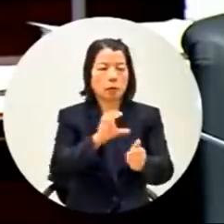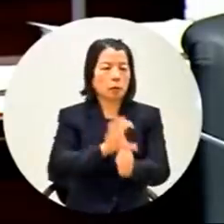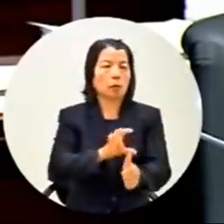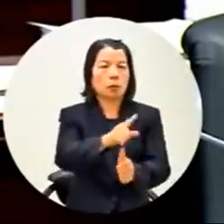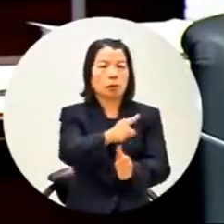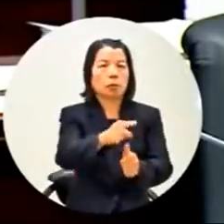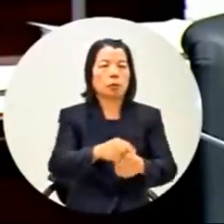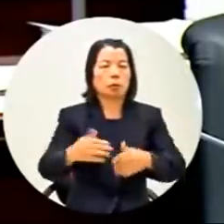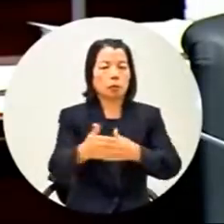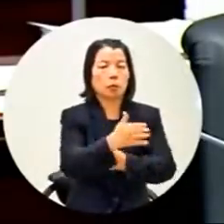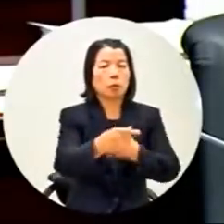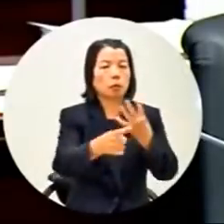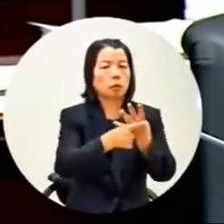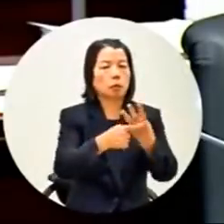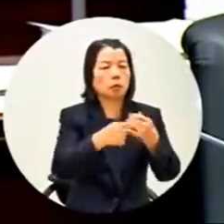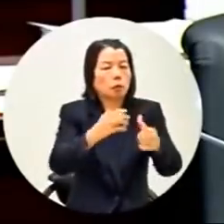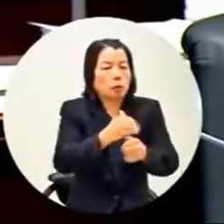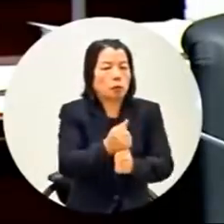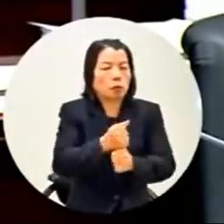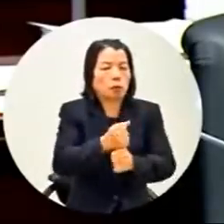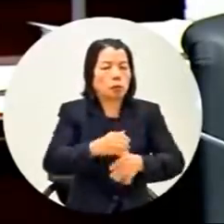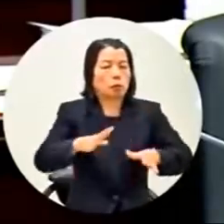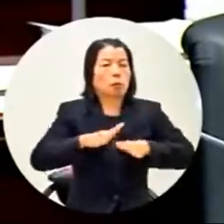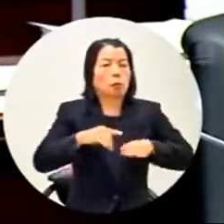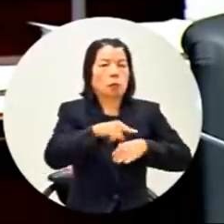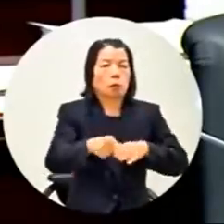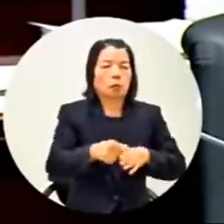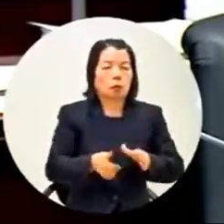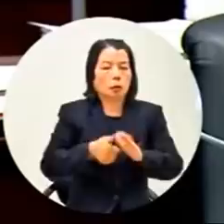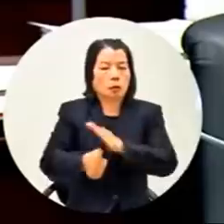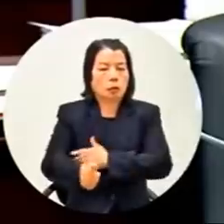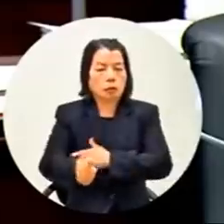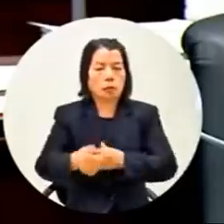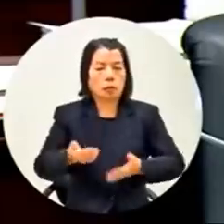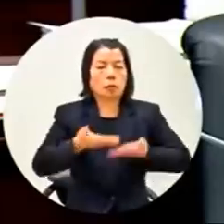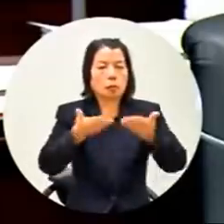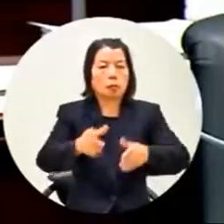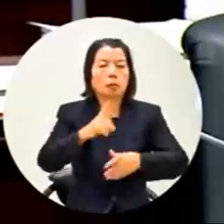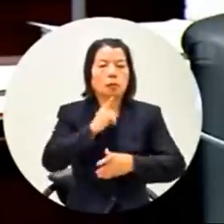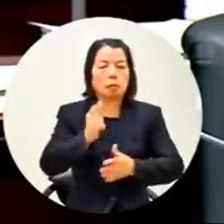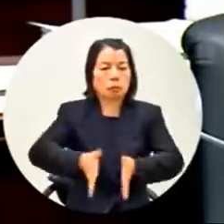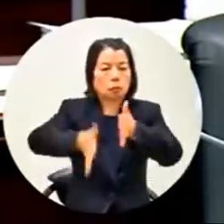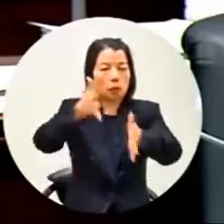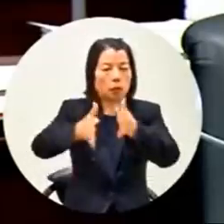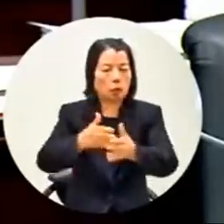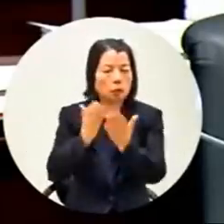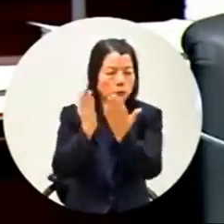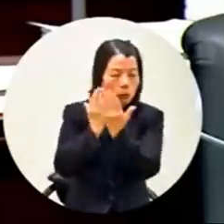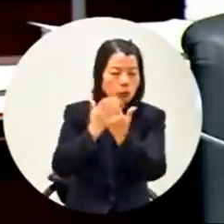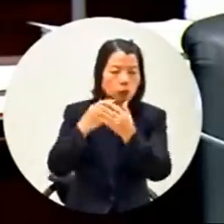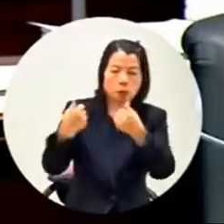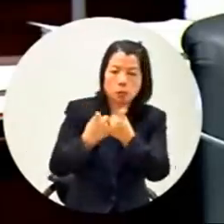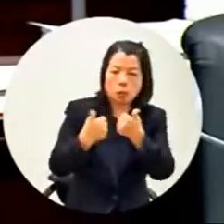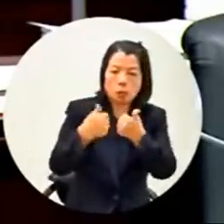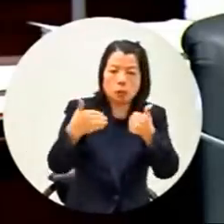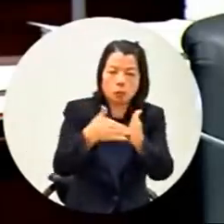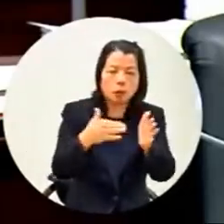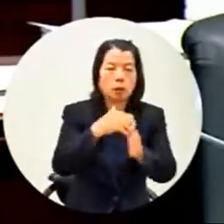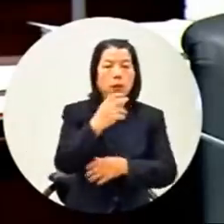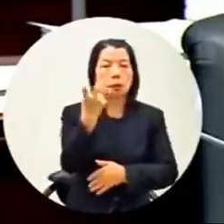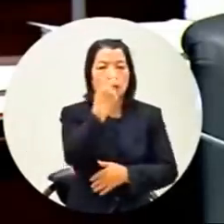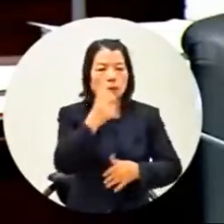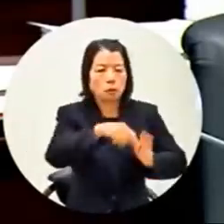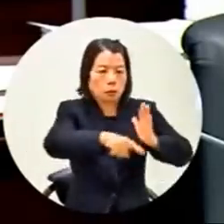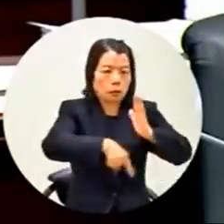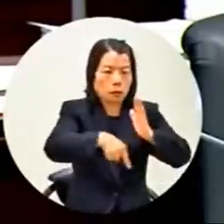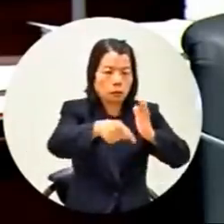员到庆父大楼私桥土地合约，经过监察院提案弹劾之后，工